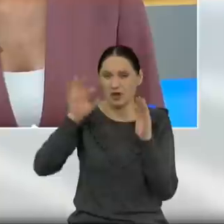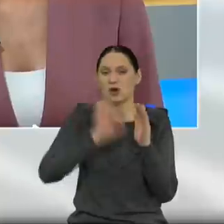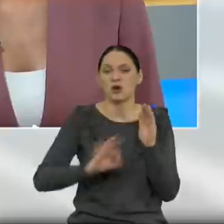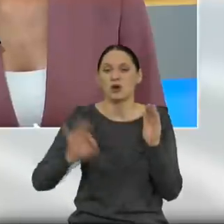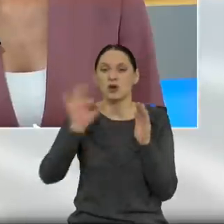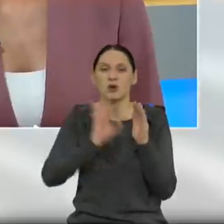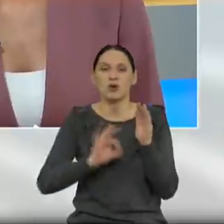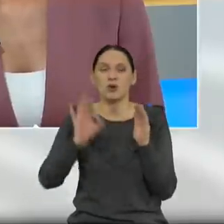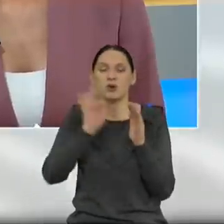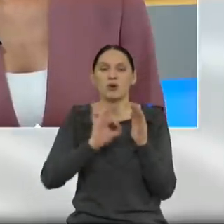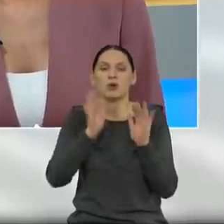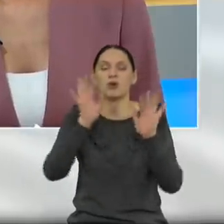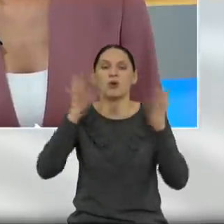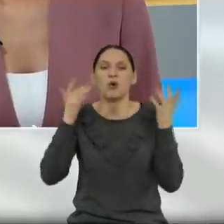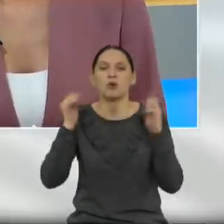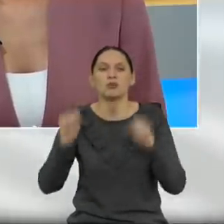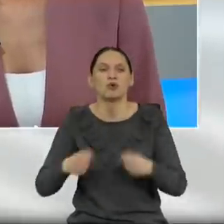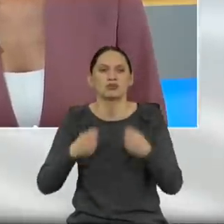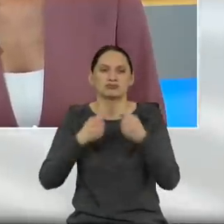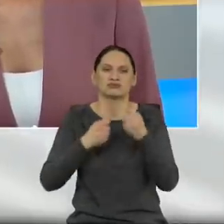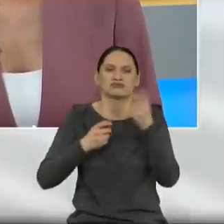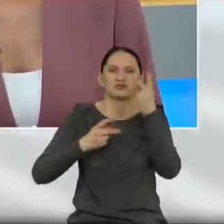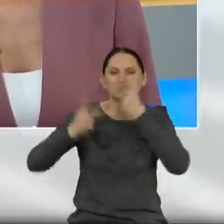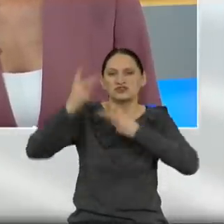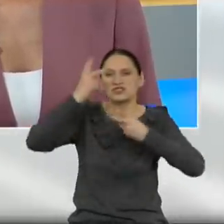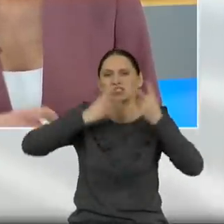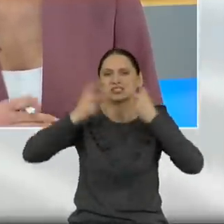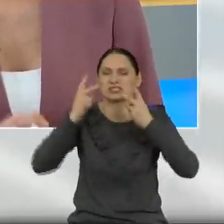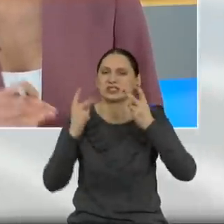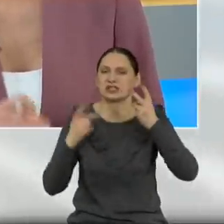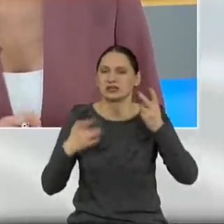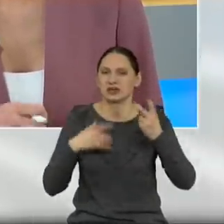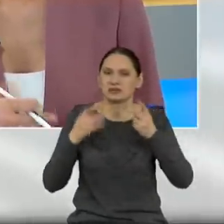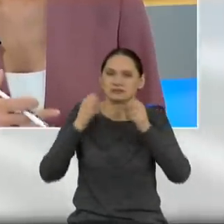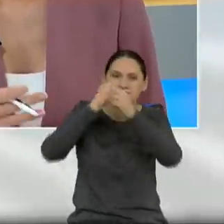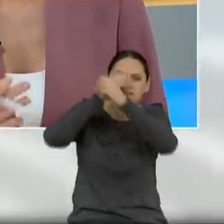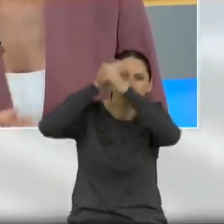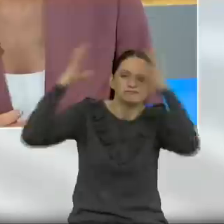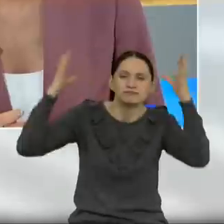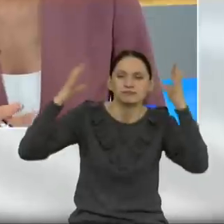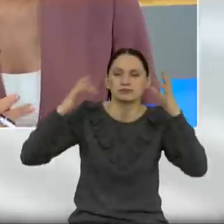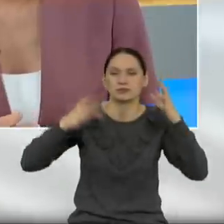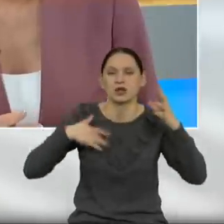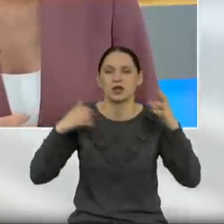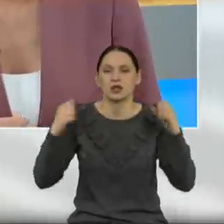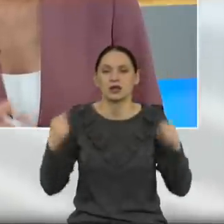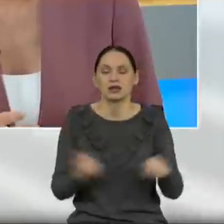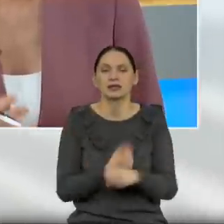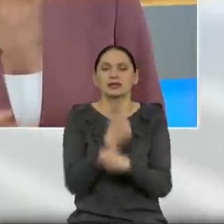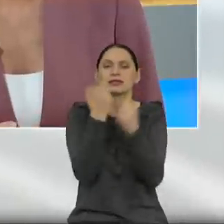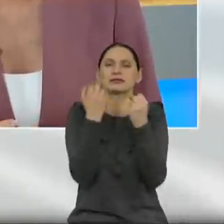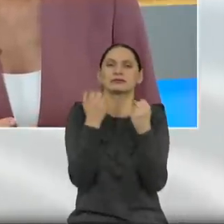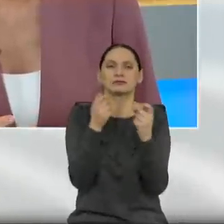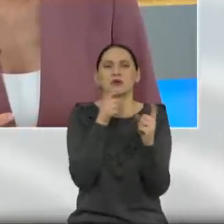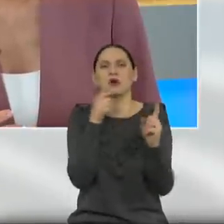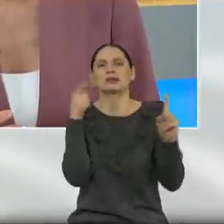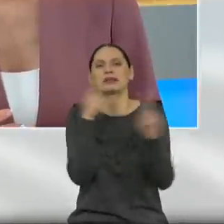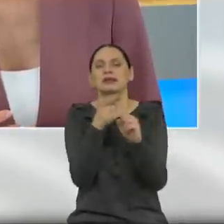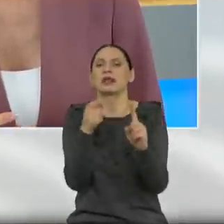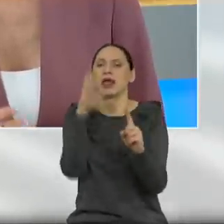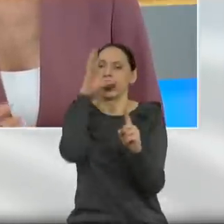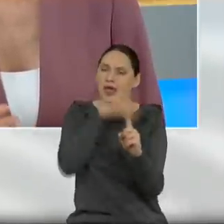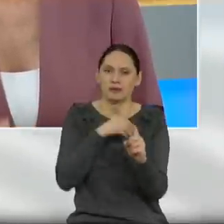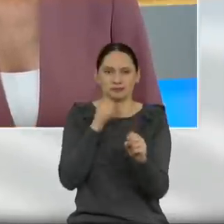konkrečios priemonės, ar tai turėtų būti vizija, ar ten turėtų būti įtraukti labai aiškus pamatuojami kriterijai, kaip mes vertinsime,